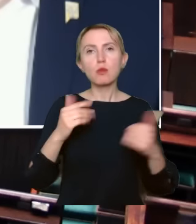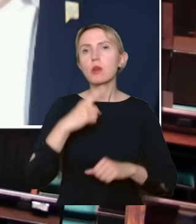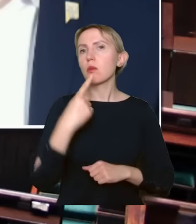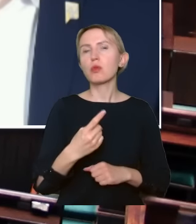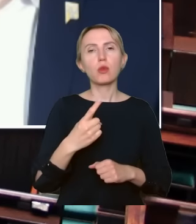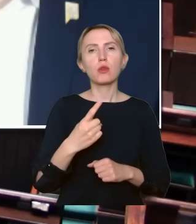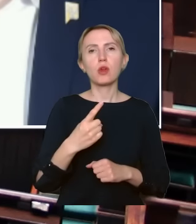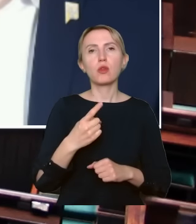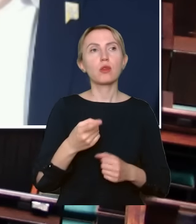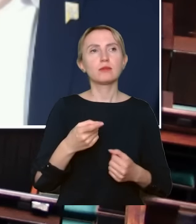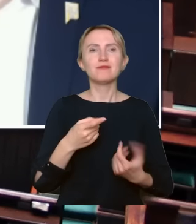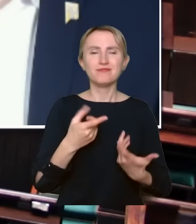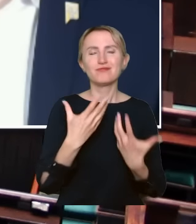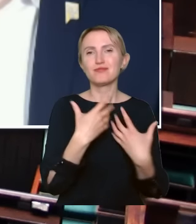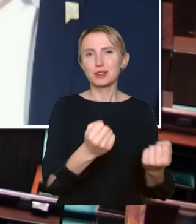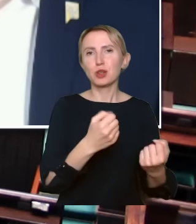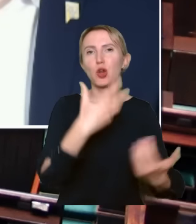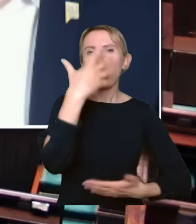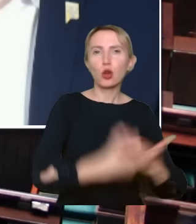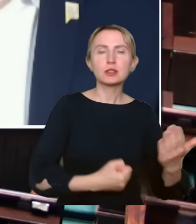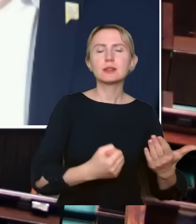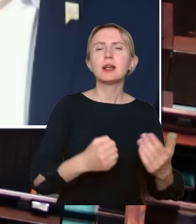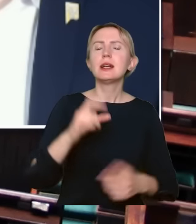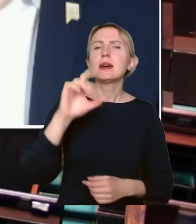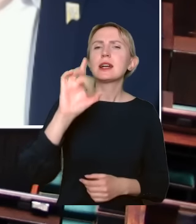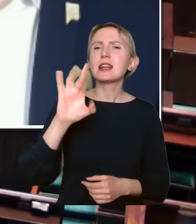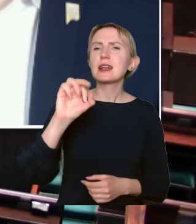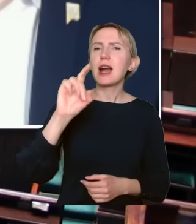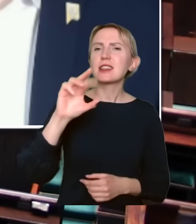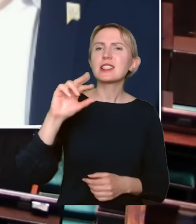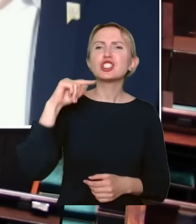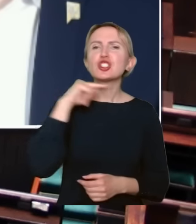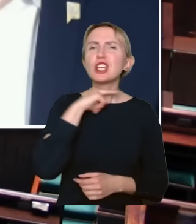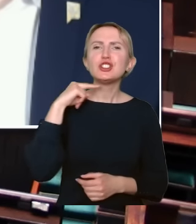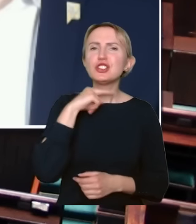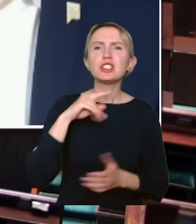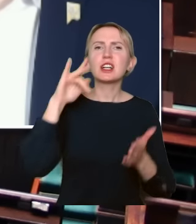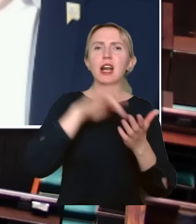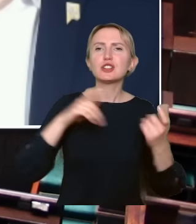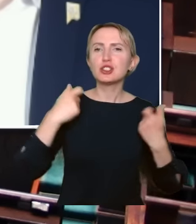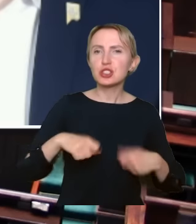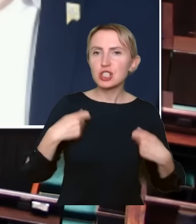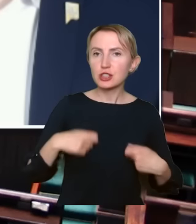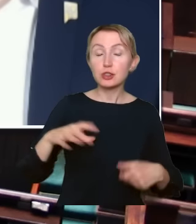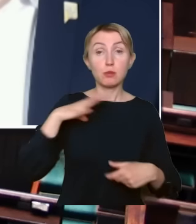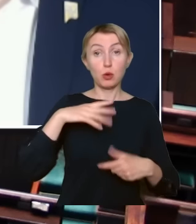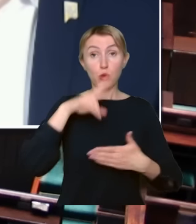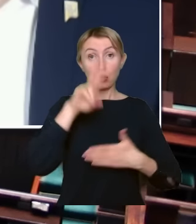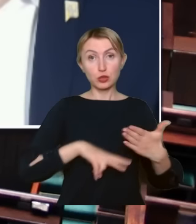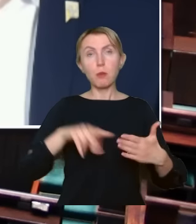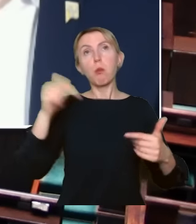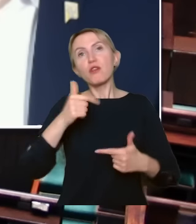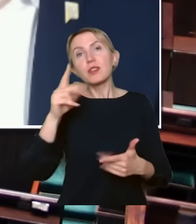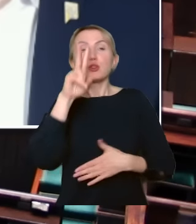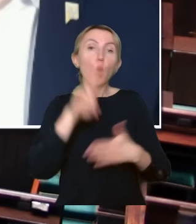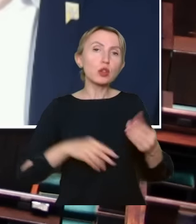pierwsi beneficjenci, tak zwany gang rzeźnika w Szczecinie. Wczoraj był odczytywany, czy inaczej, miał być